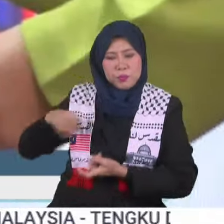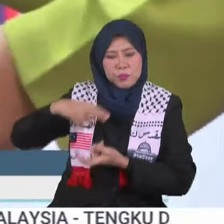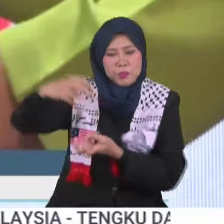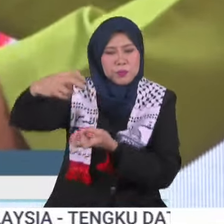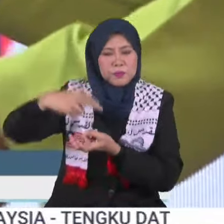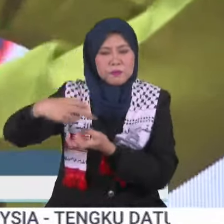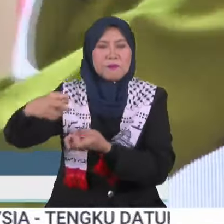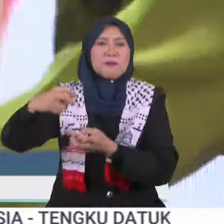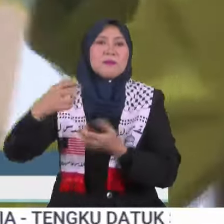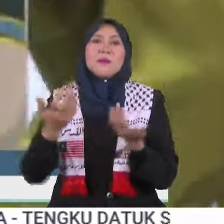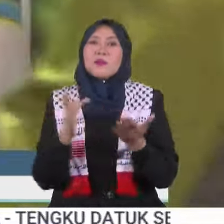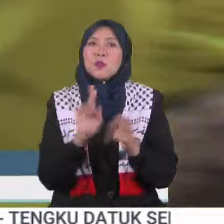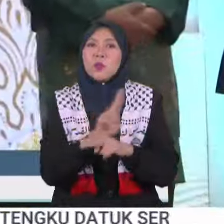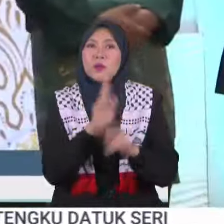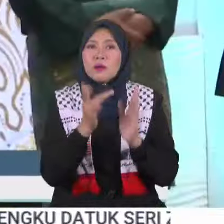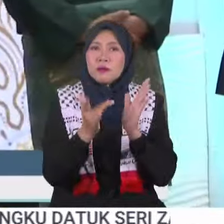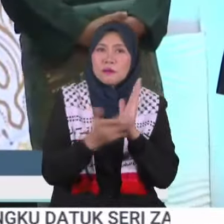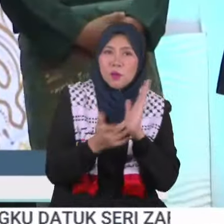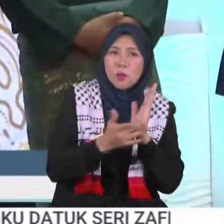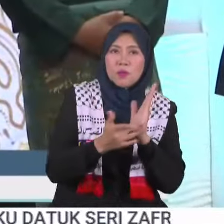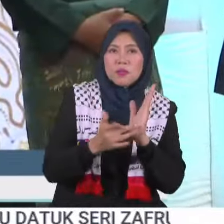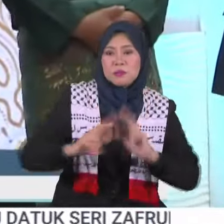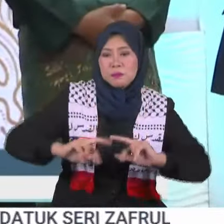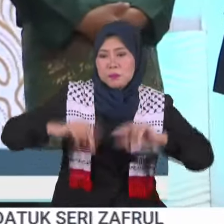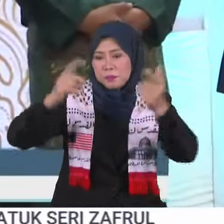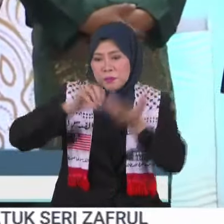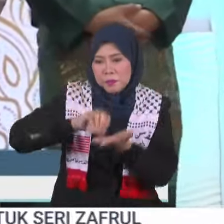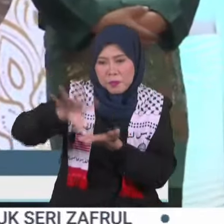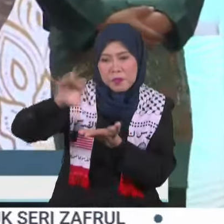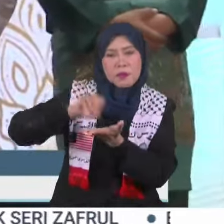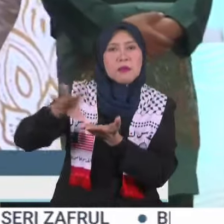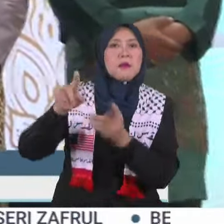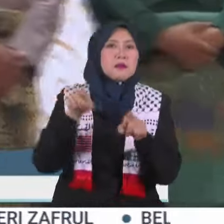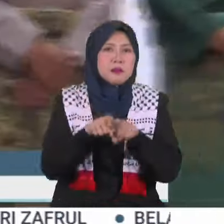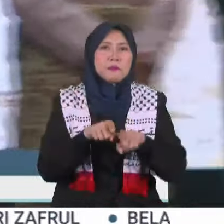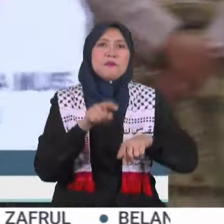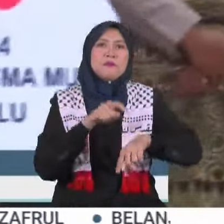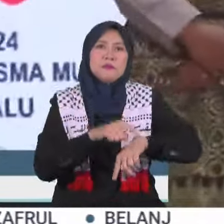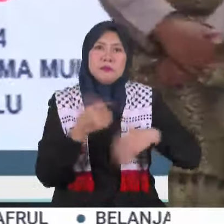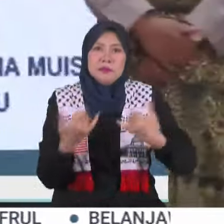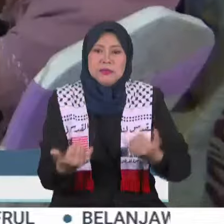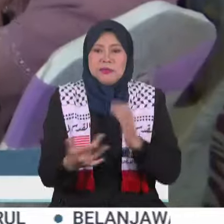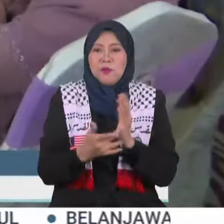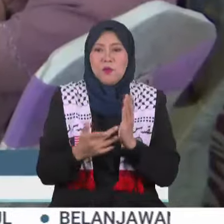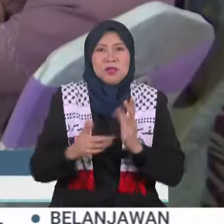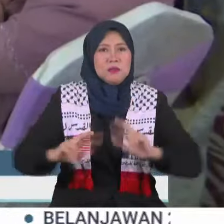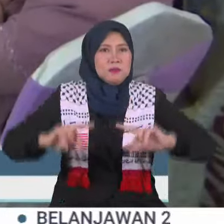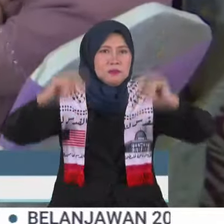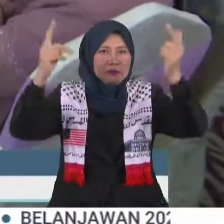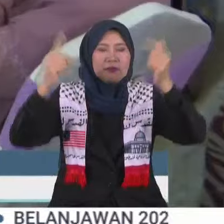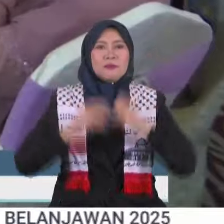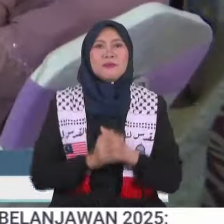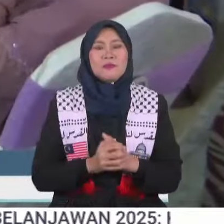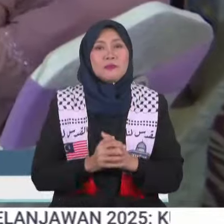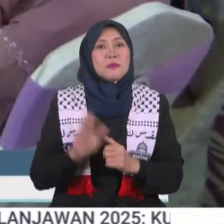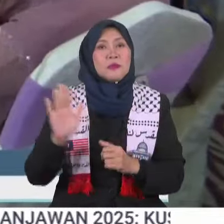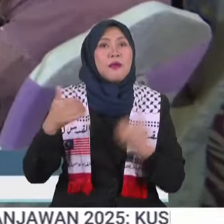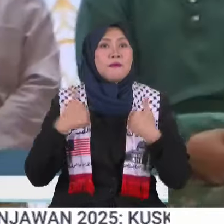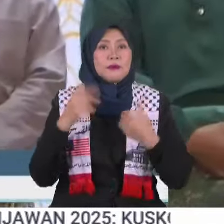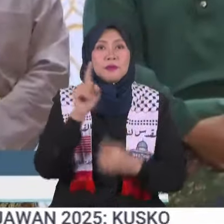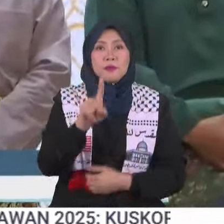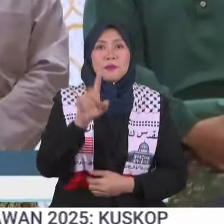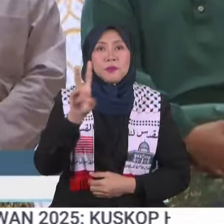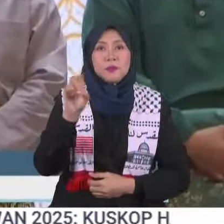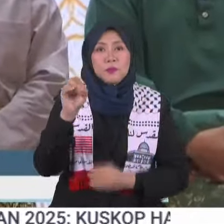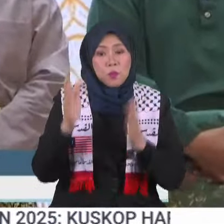termasuk menggunakan peranti elektronik seiring dengan perkembangan teknologi masa kini. Mahrajan kali ini yang disertai